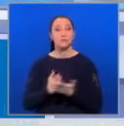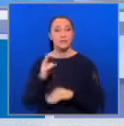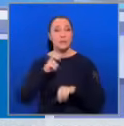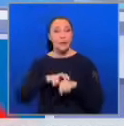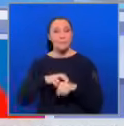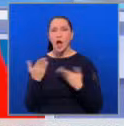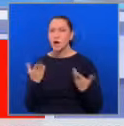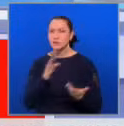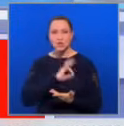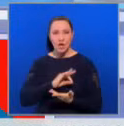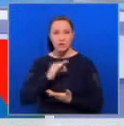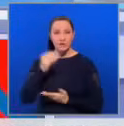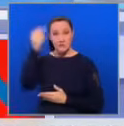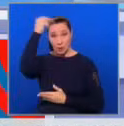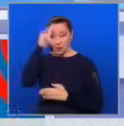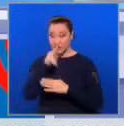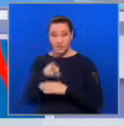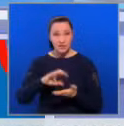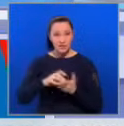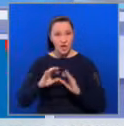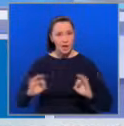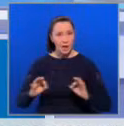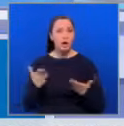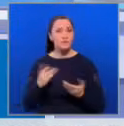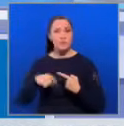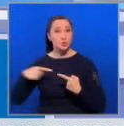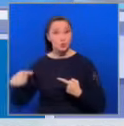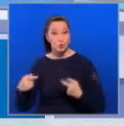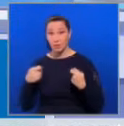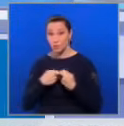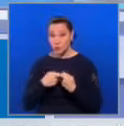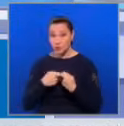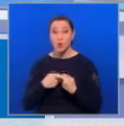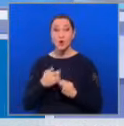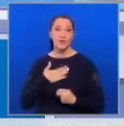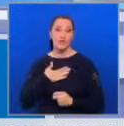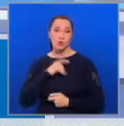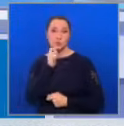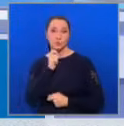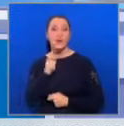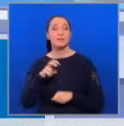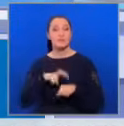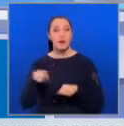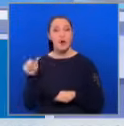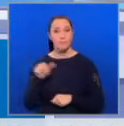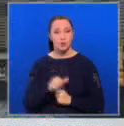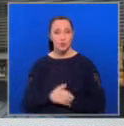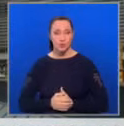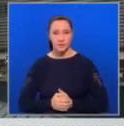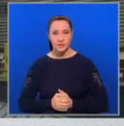декември какви са шансовете на страната ни да влезе в шенген и какви са процедурите в брюксел от кореспондента ни десислава